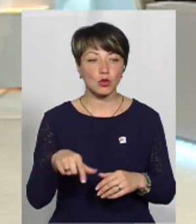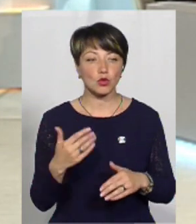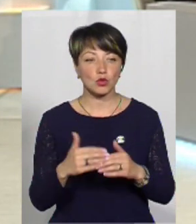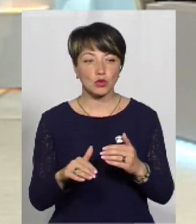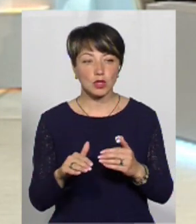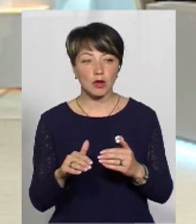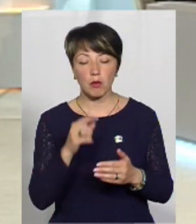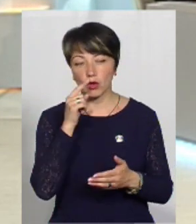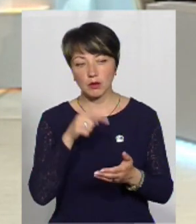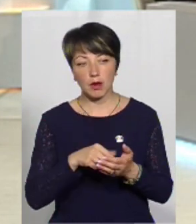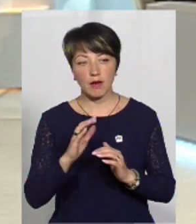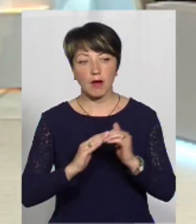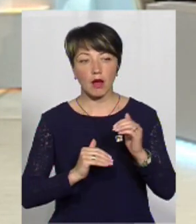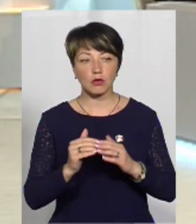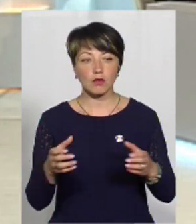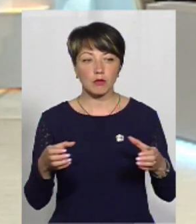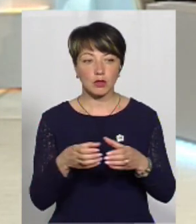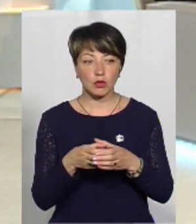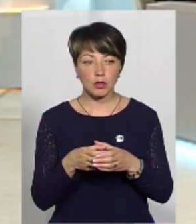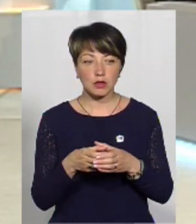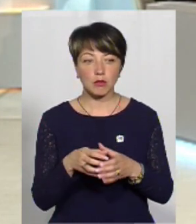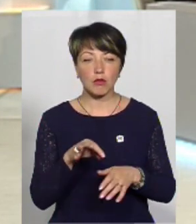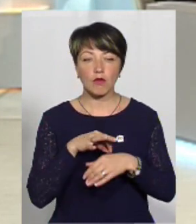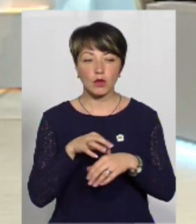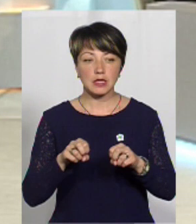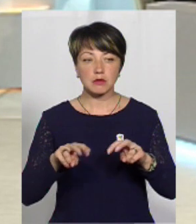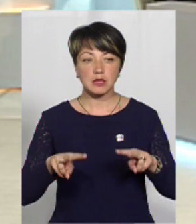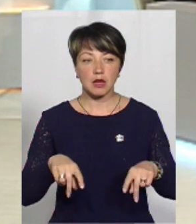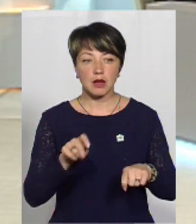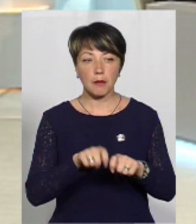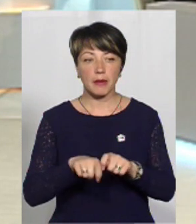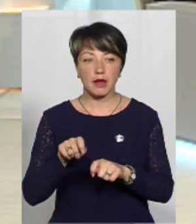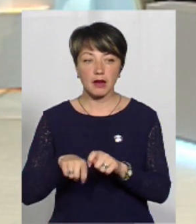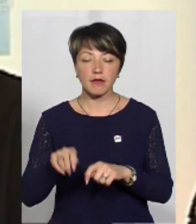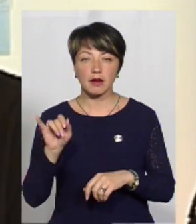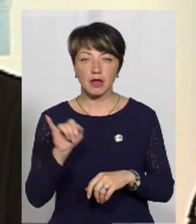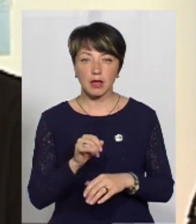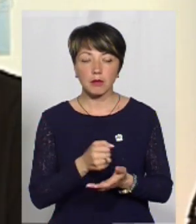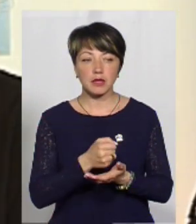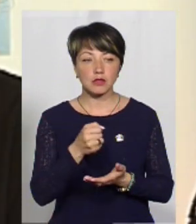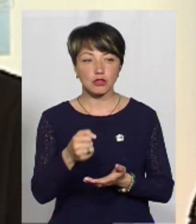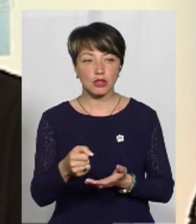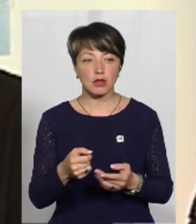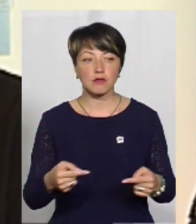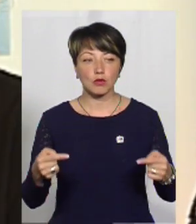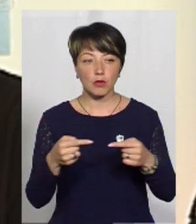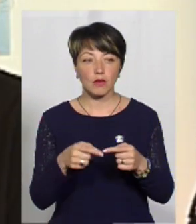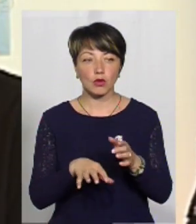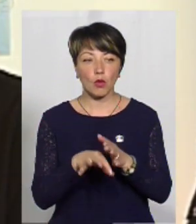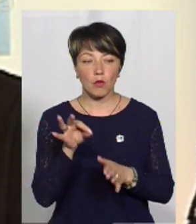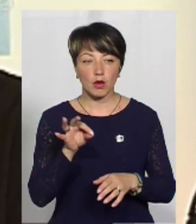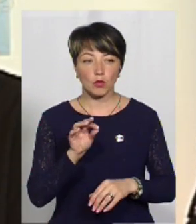вже потрапляє до нас в кадровий підрозділ, після чого проводиться спеціальна перевірка і призначається на відповідну обрану